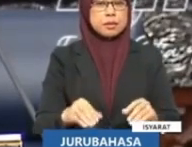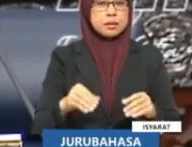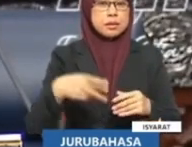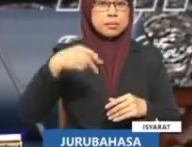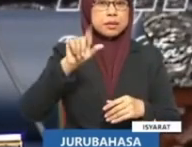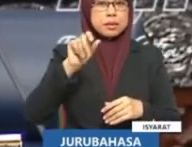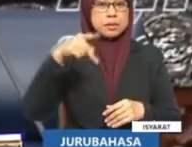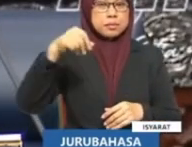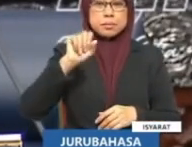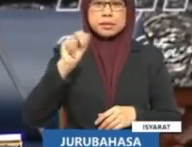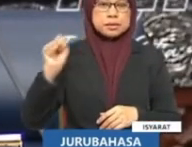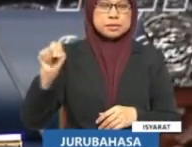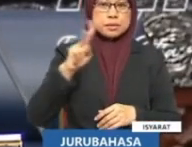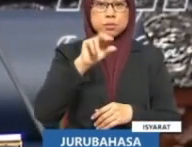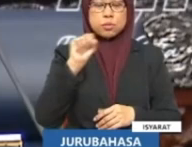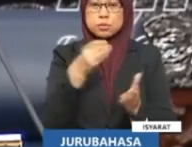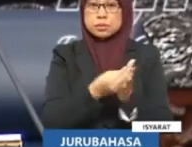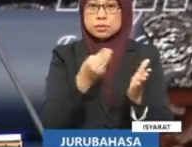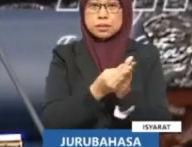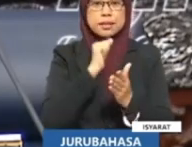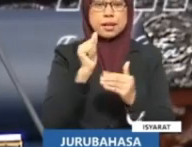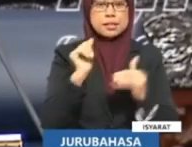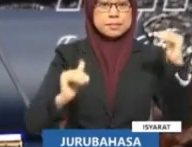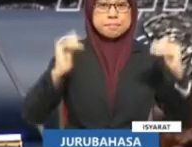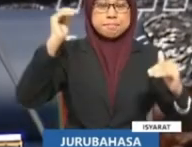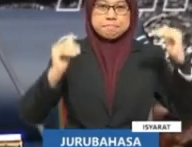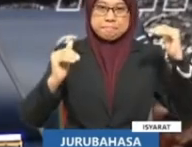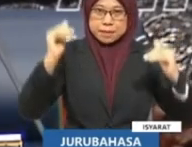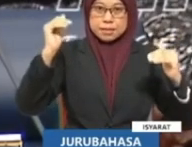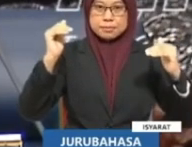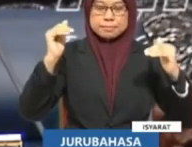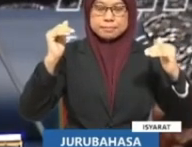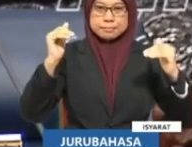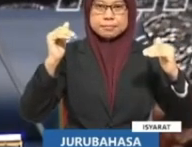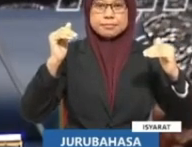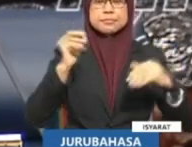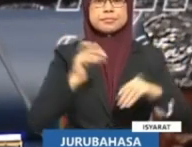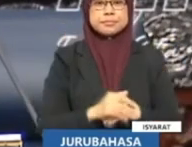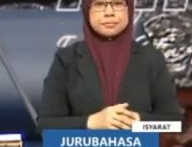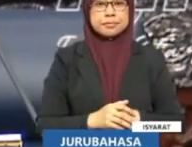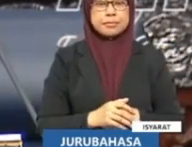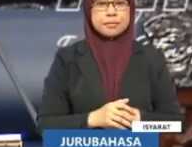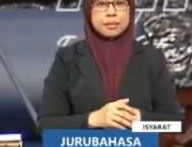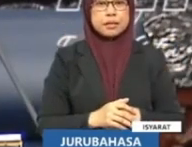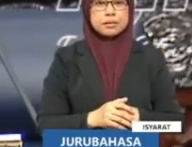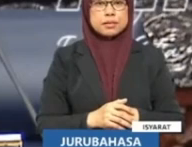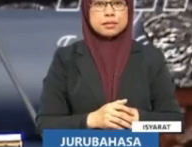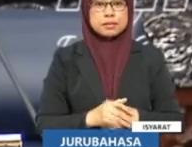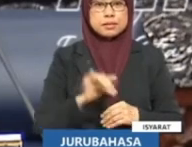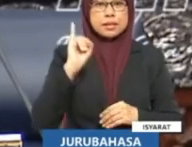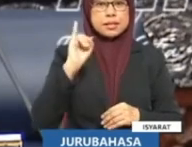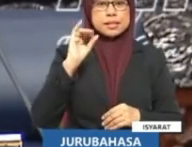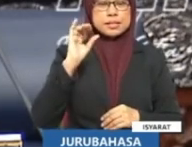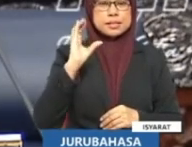kos-kos tidak seimbang atau dalam bahasa Inggris dengan izin imbalans kos passthru IC